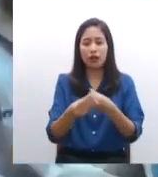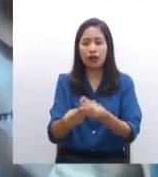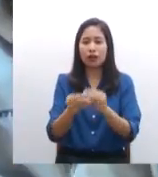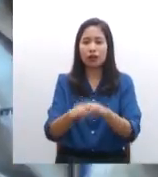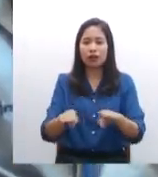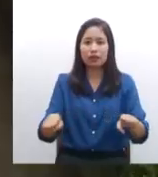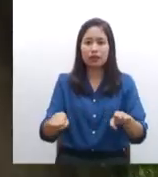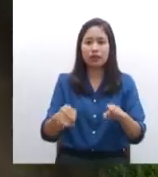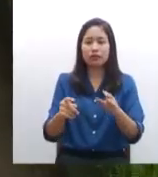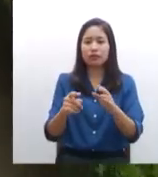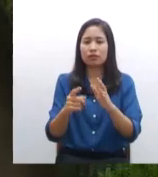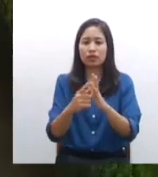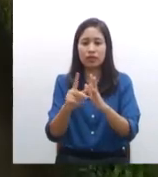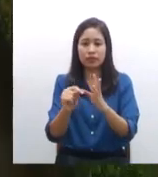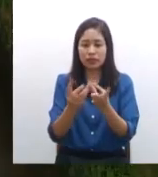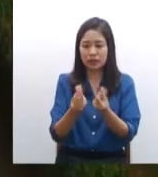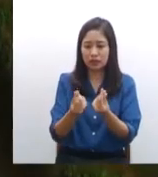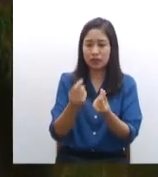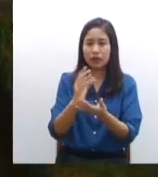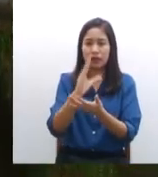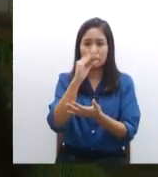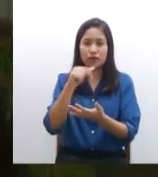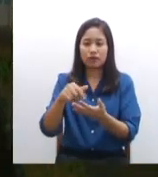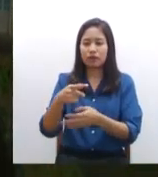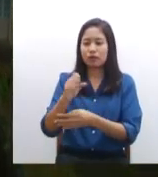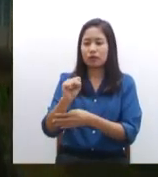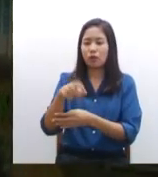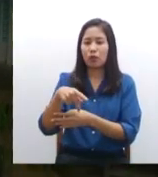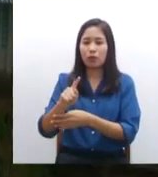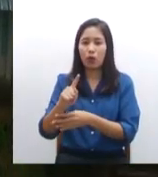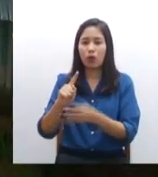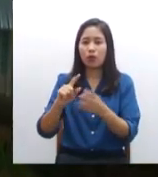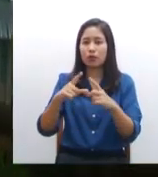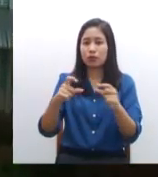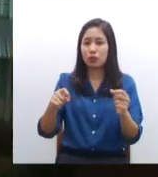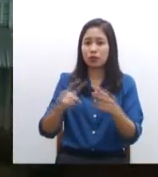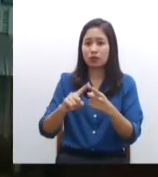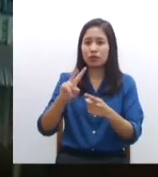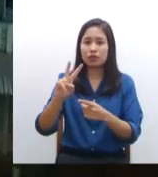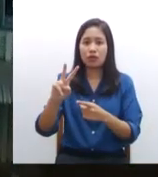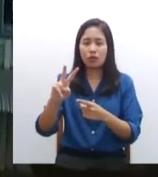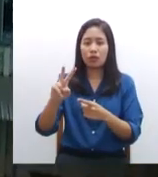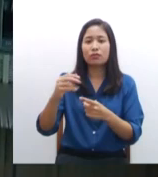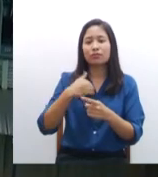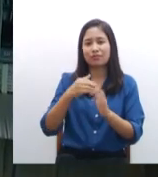ษาของสำนักงานเขตพื้นที่การศึกษาประถมศึกษาเพชรบูรณ์เขต2อย่างมีประสิทธิภา